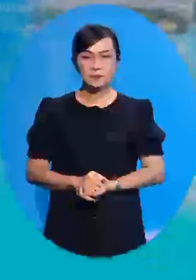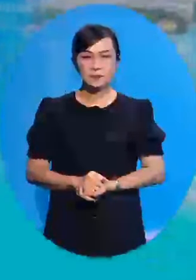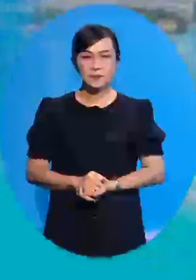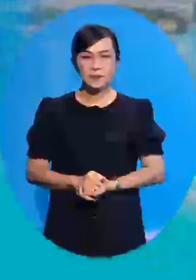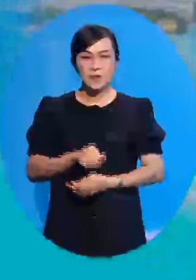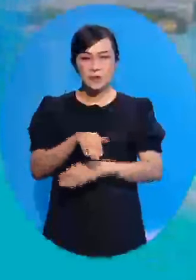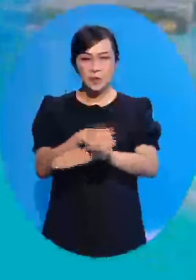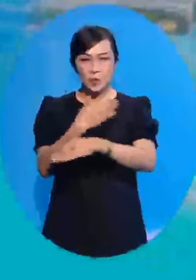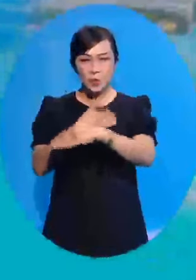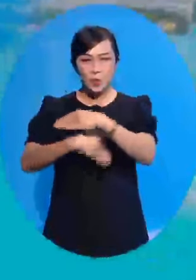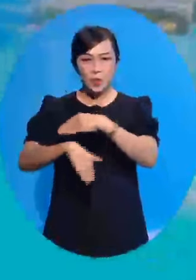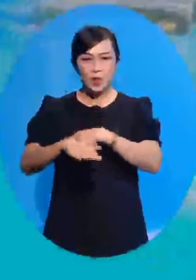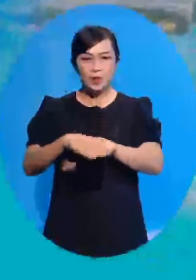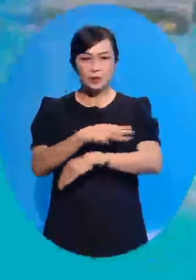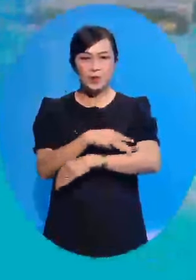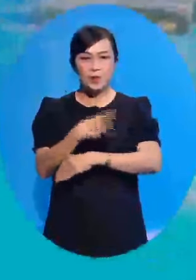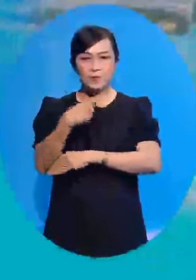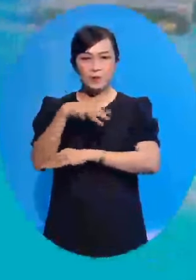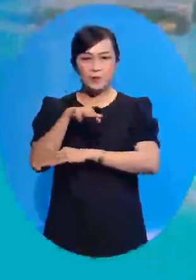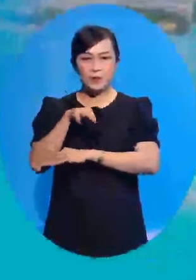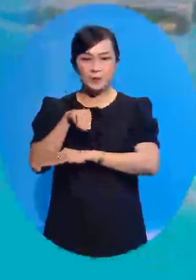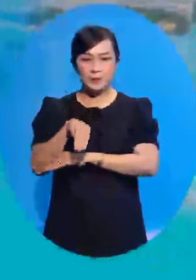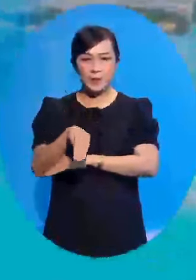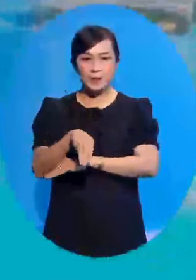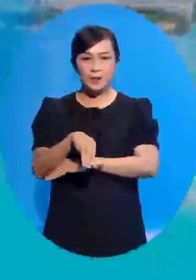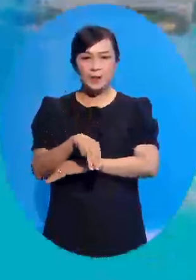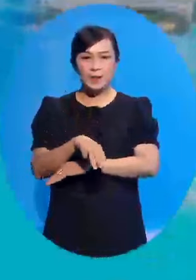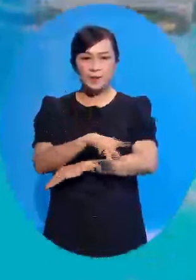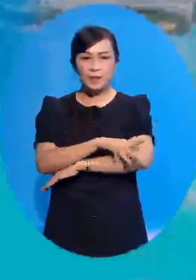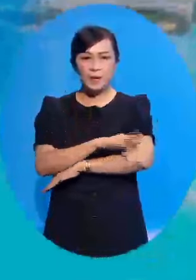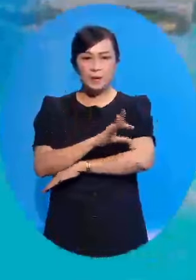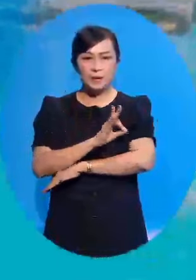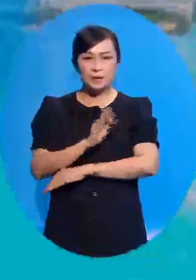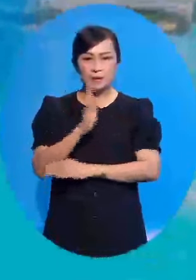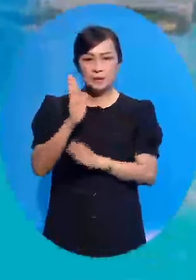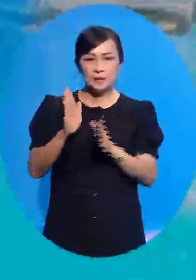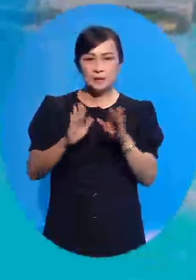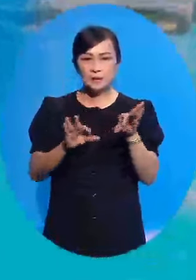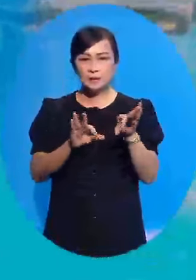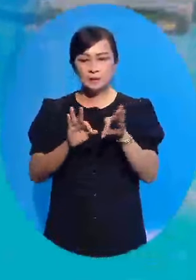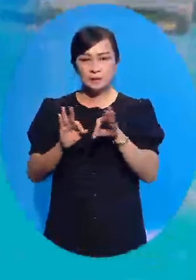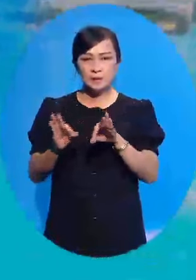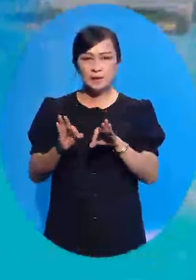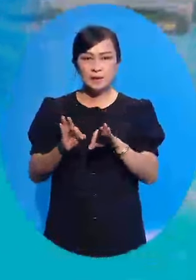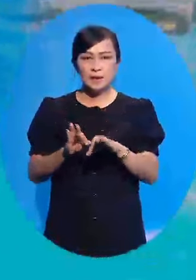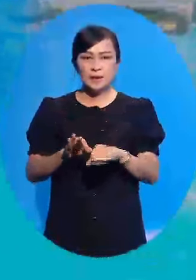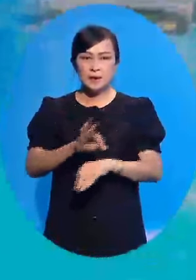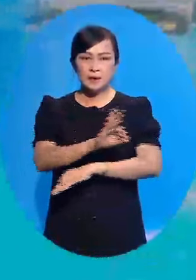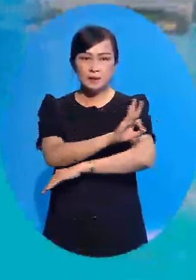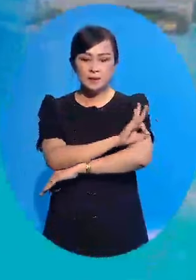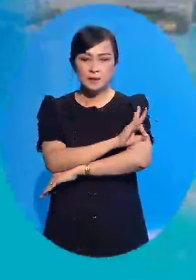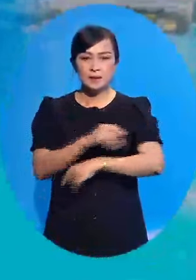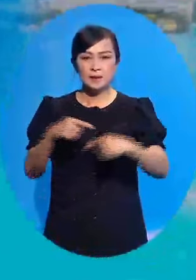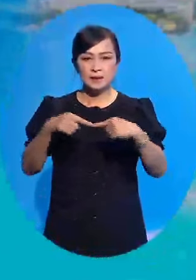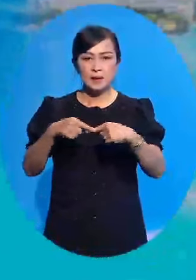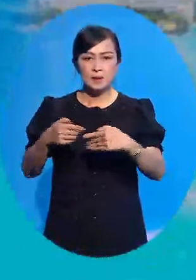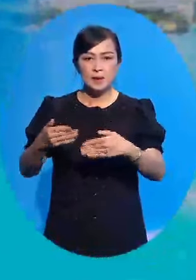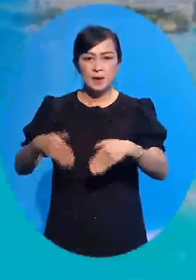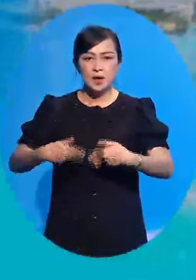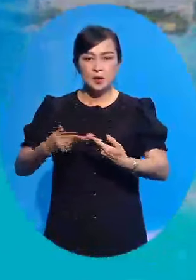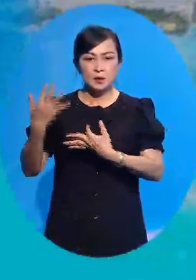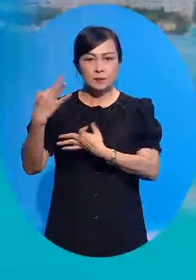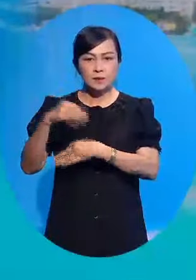Thưa quý vị, chiều qua, đoàn do đồng chí Phan Văn Mãi, Ủy viên Trung ương Đảng, Phó Bí thư Thường trực Thành ủy, Chủ tịch Ủy ban Nhân dân Thành phố Hồ Chí Minh làm trưởng đoàn đã đến